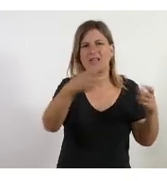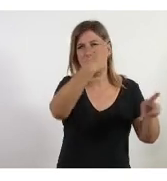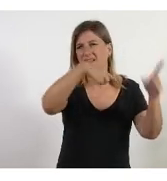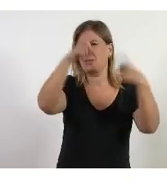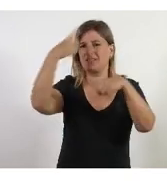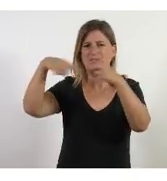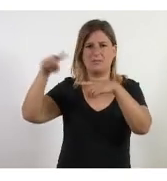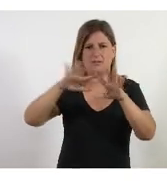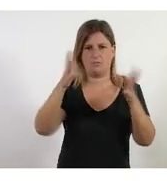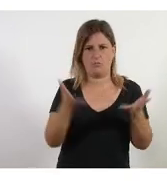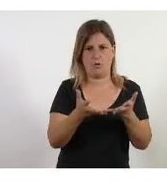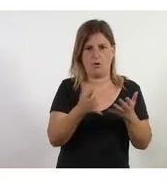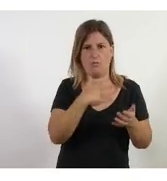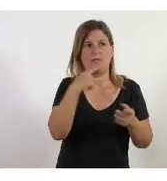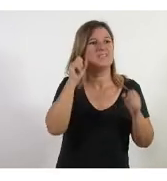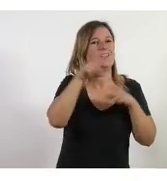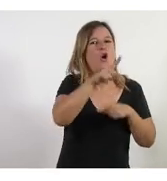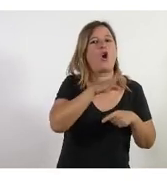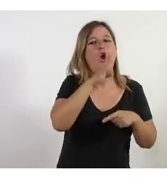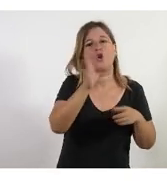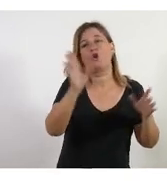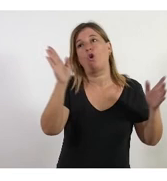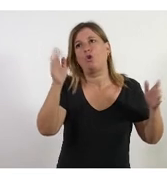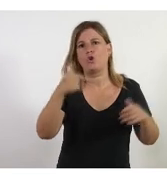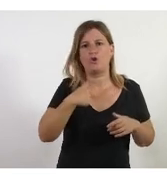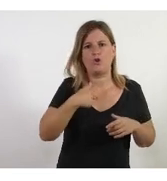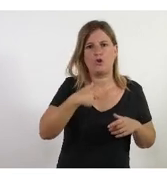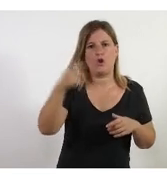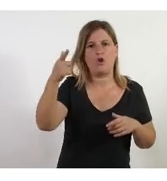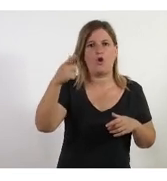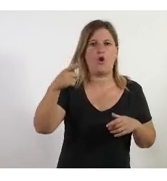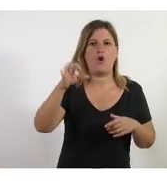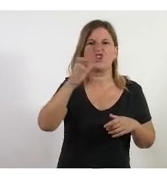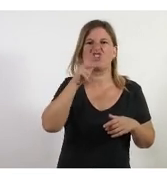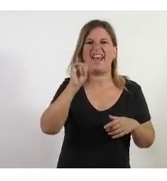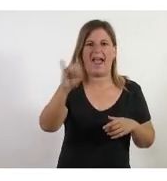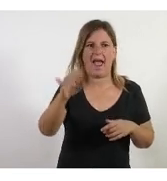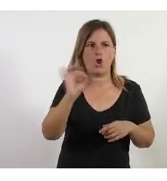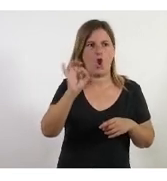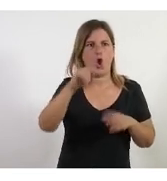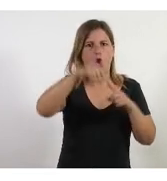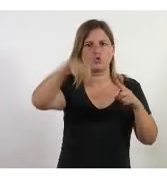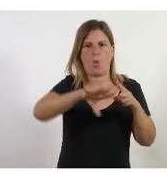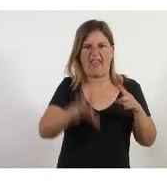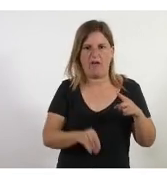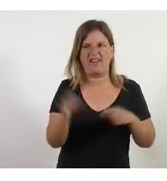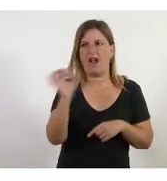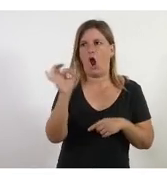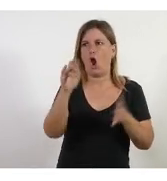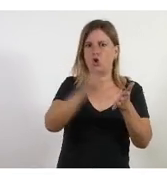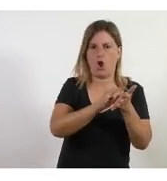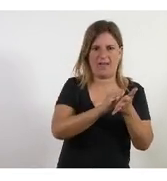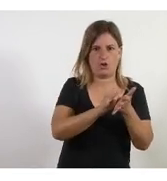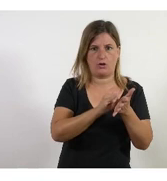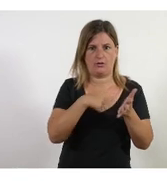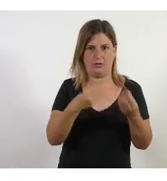món. Això vol dir que em trucaves, Mercè, on ets? No, no, estic a Xangai, no, estic a Sud-àfrica, estic a Nova York. Aquesta